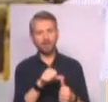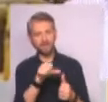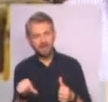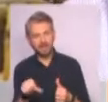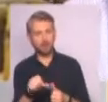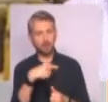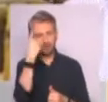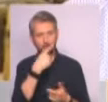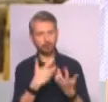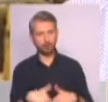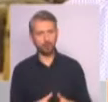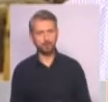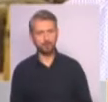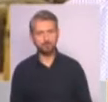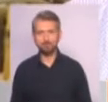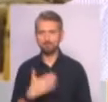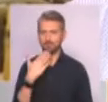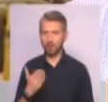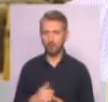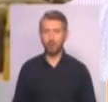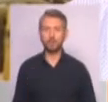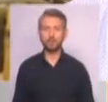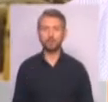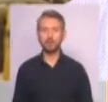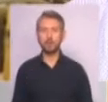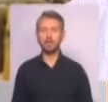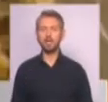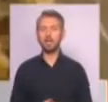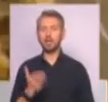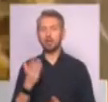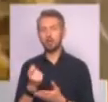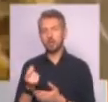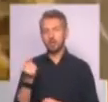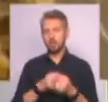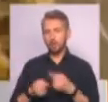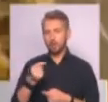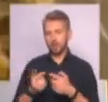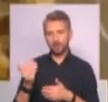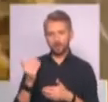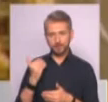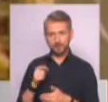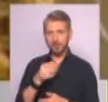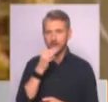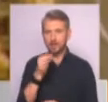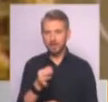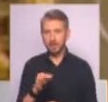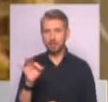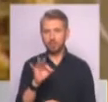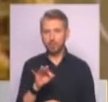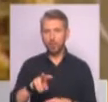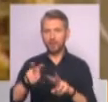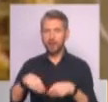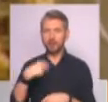счету. Дякую. Пане Романе, якщо трошки повернутися назад, ви сказали про